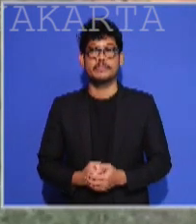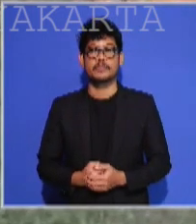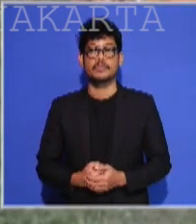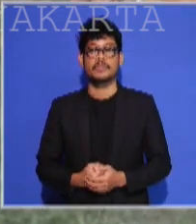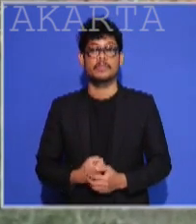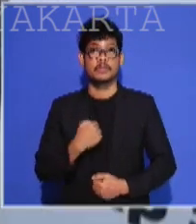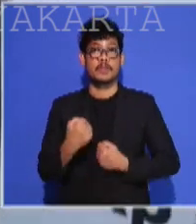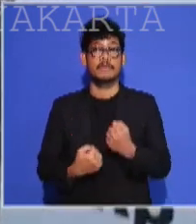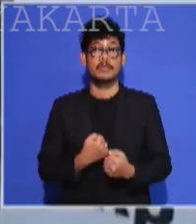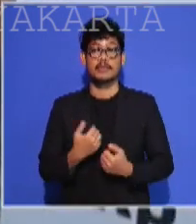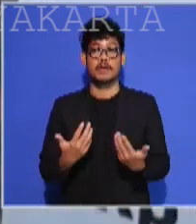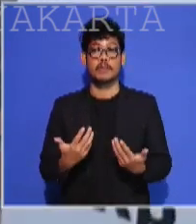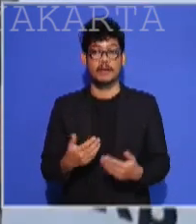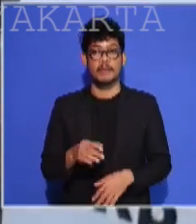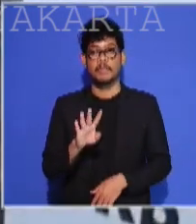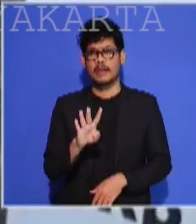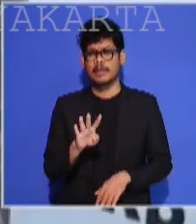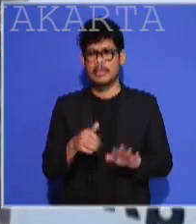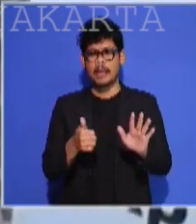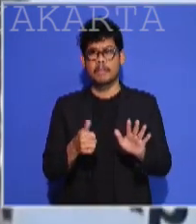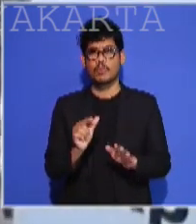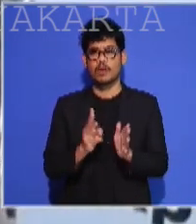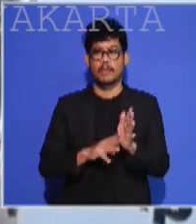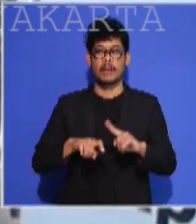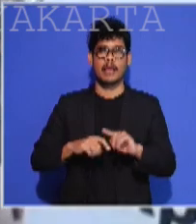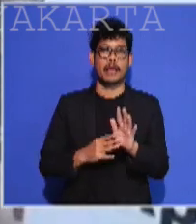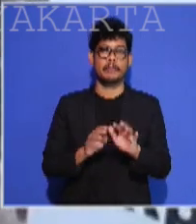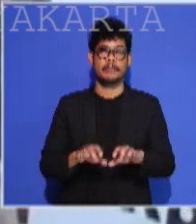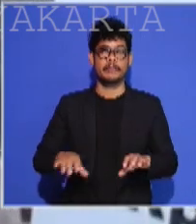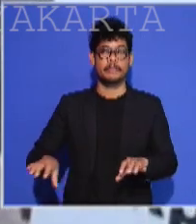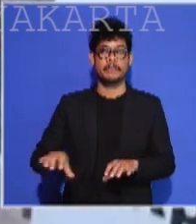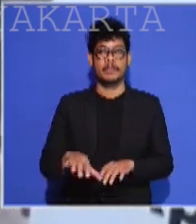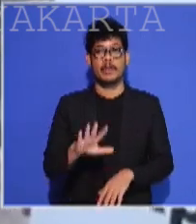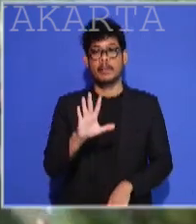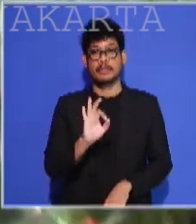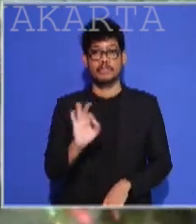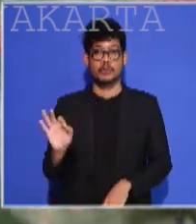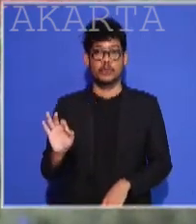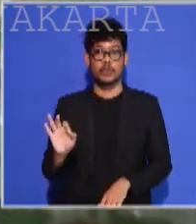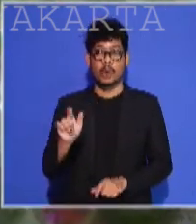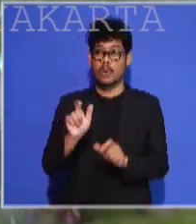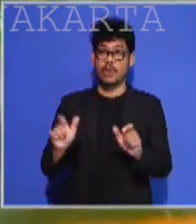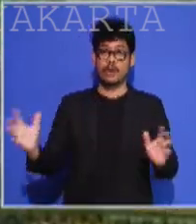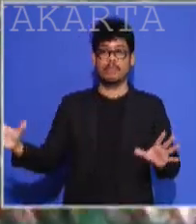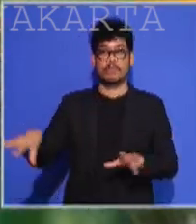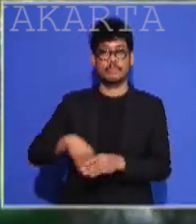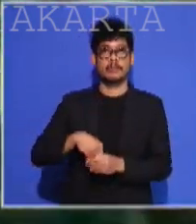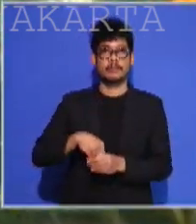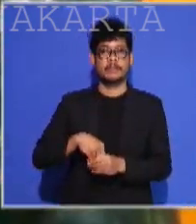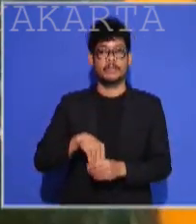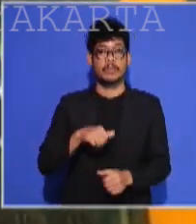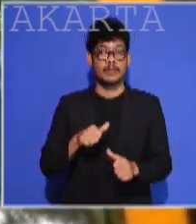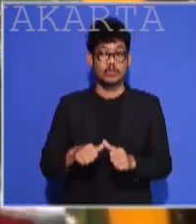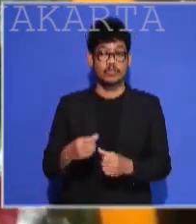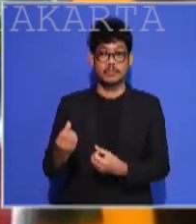46 gerai UMKM dan menargetkan 5000 pengunjung serta diharapkan tak hanya meriah tapi juga dapat berdampak positif bagi